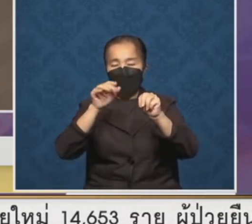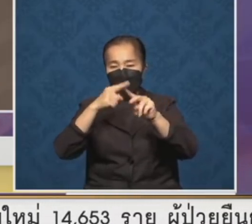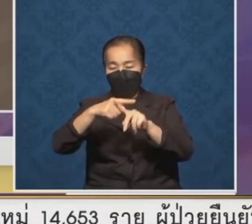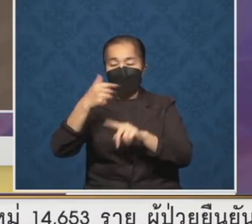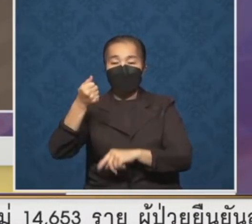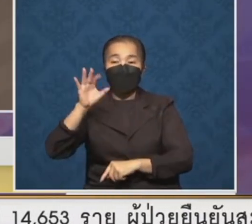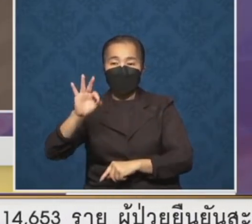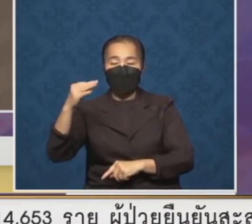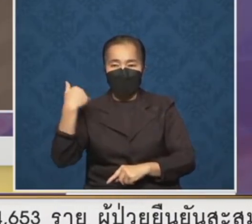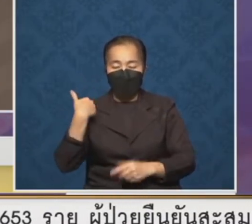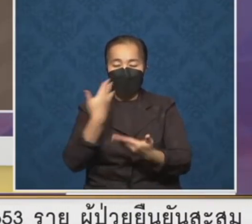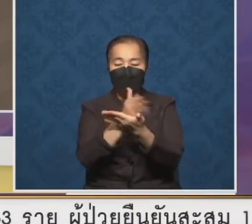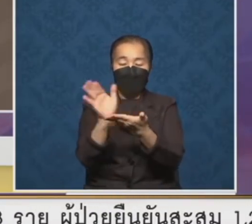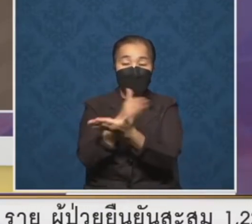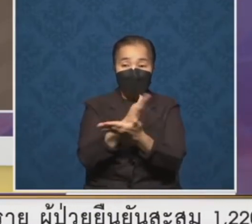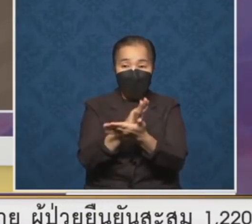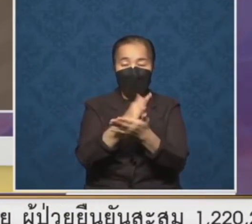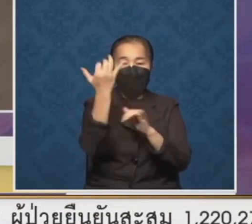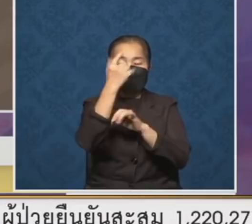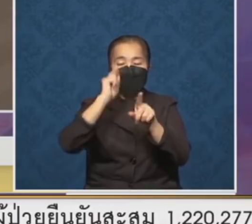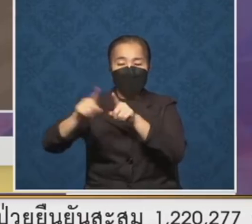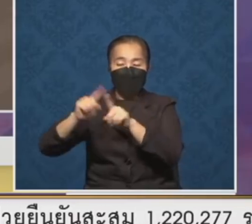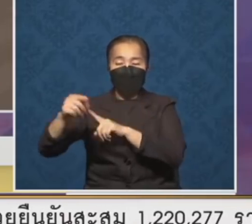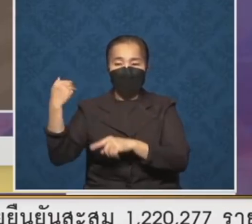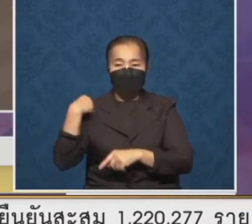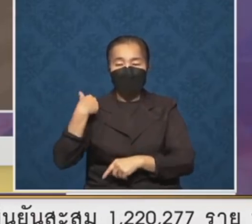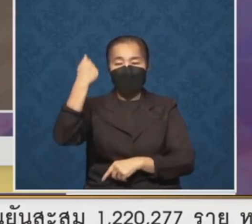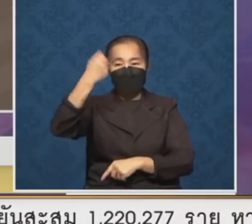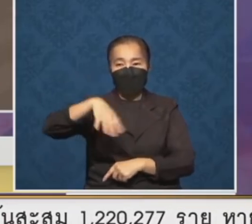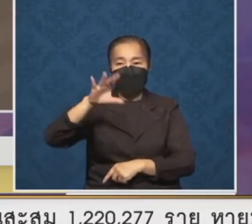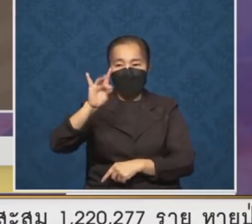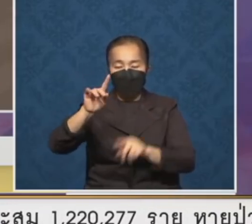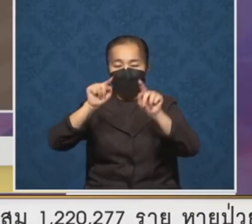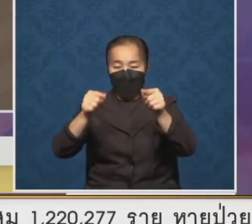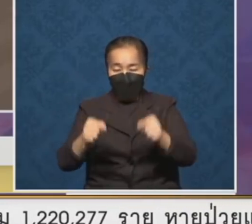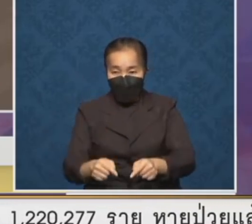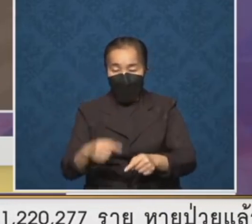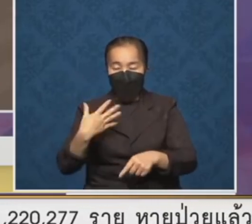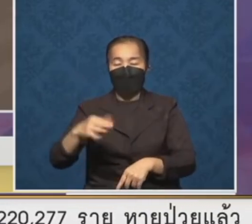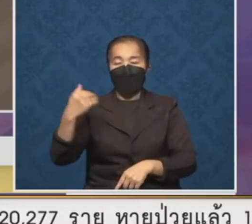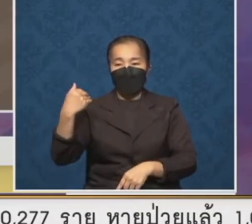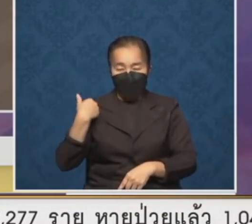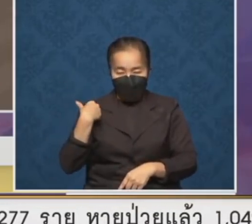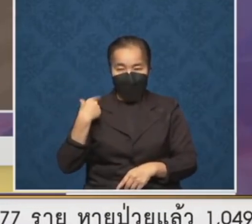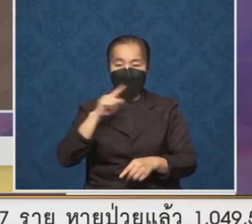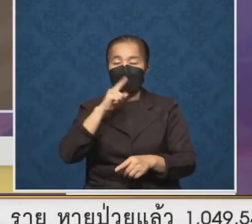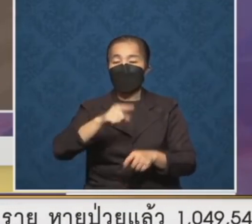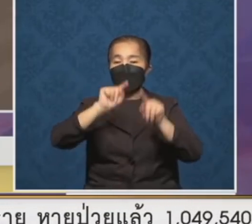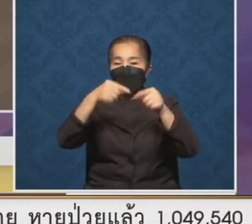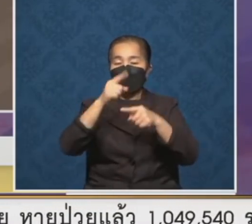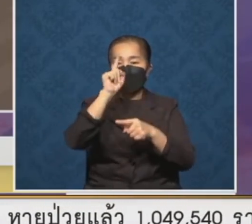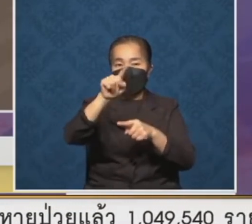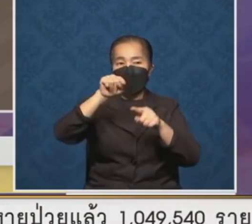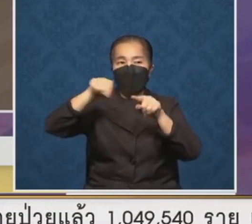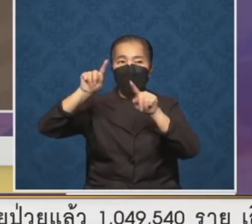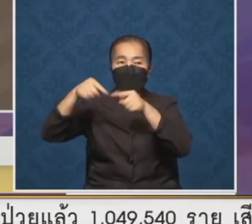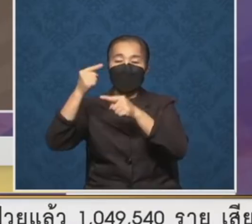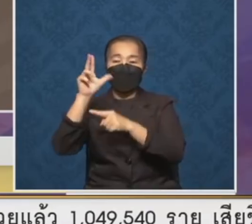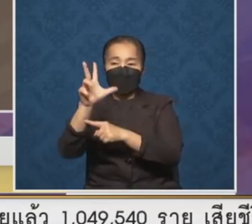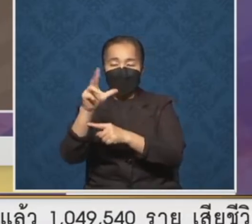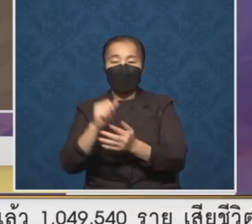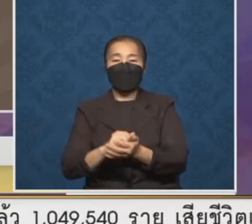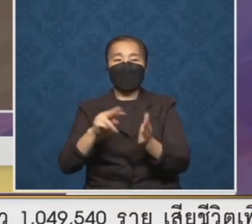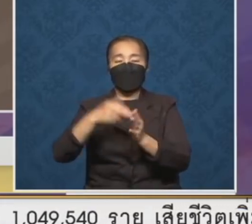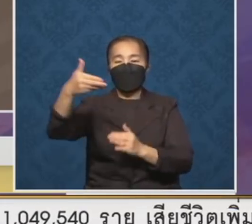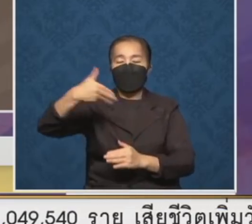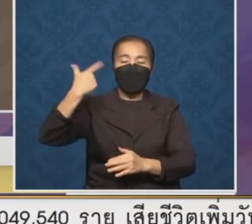ข้อมูลคอมพิวเตอร์ไว้8วงเล็บครับแล้วมีการเปิดช่องยกเว้นเอาไว้ครับว่าข้อมูลในวงเล็บ1ถึงวงเล็บ3เนี่ยไม่ต้องขอหม